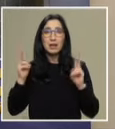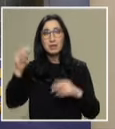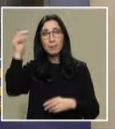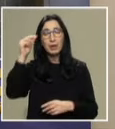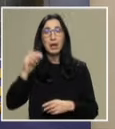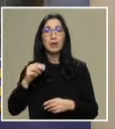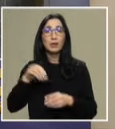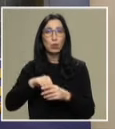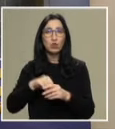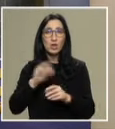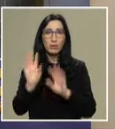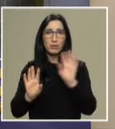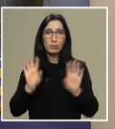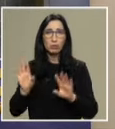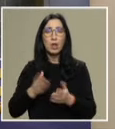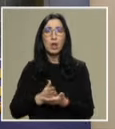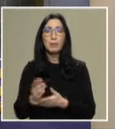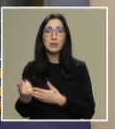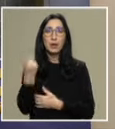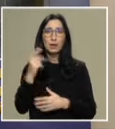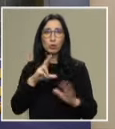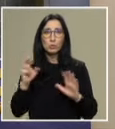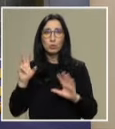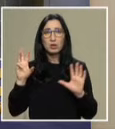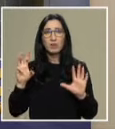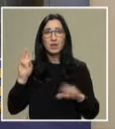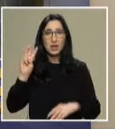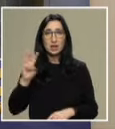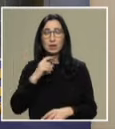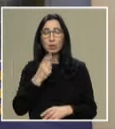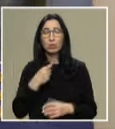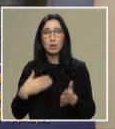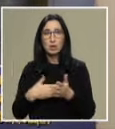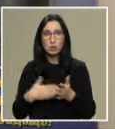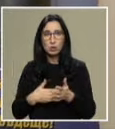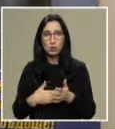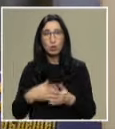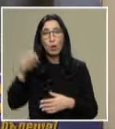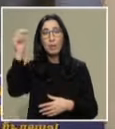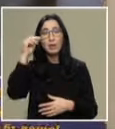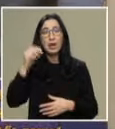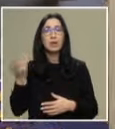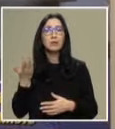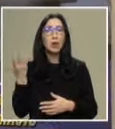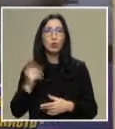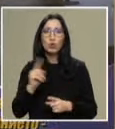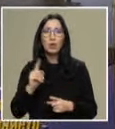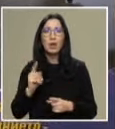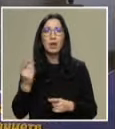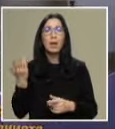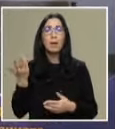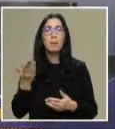в изложението в Чикаго през 1893 година, защото България все още не е била